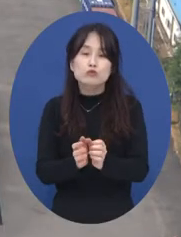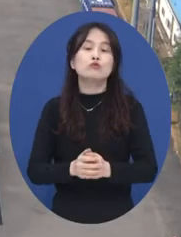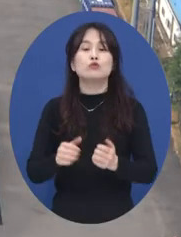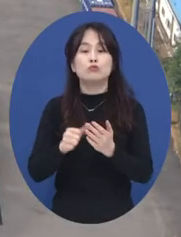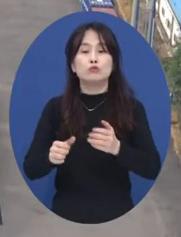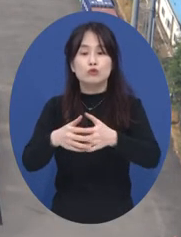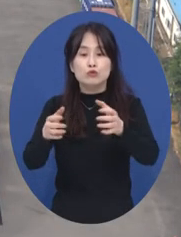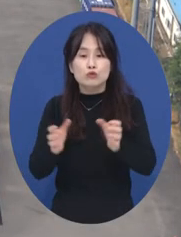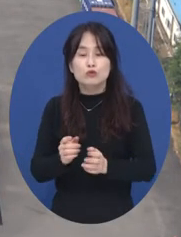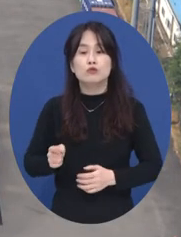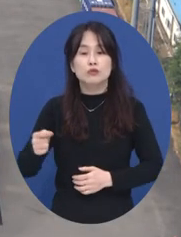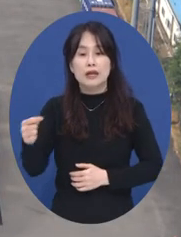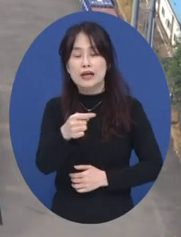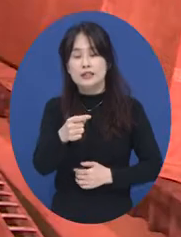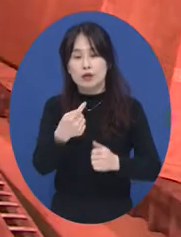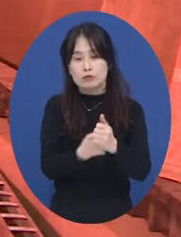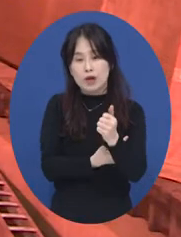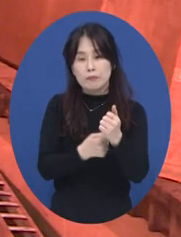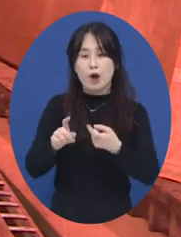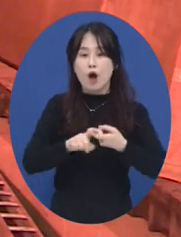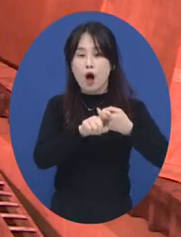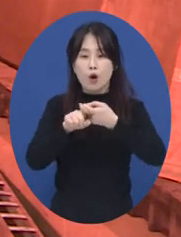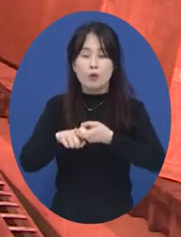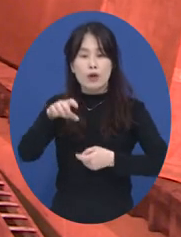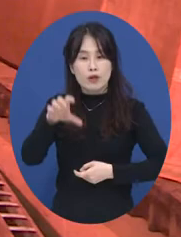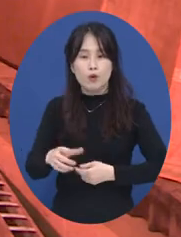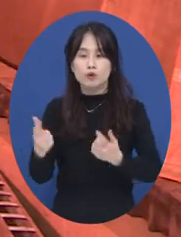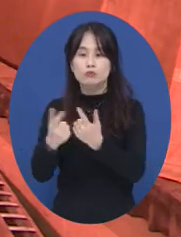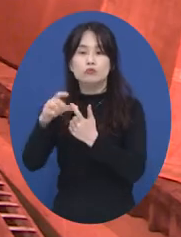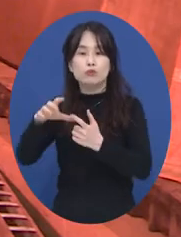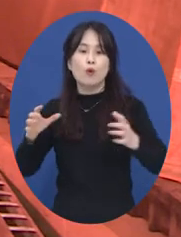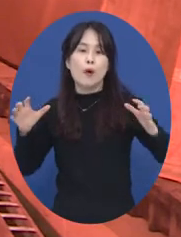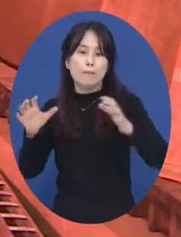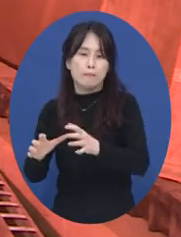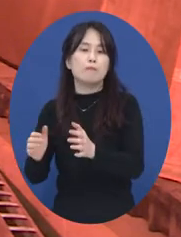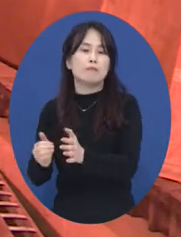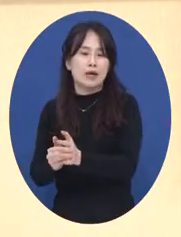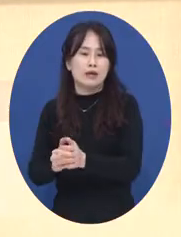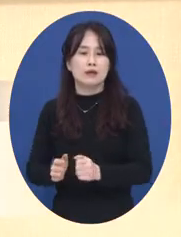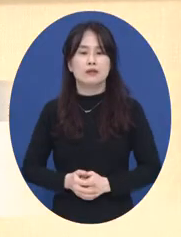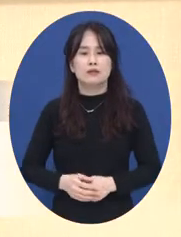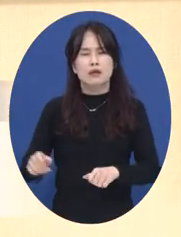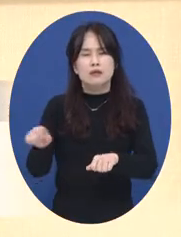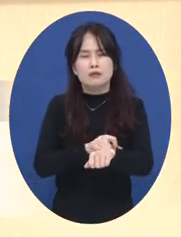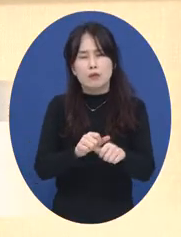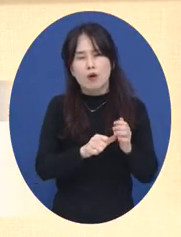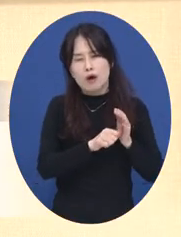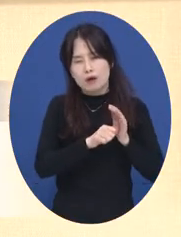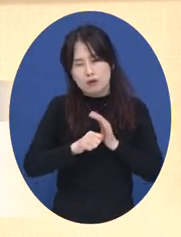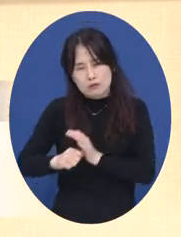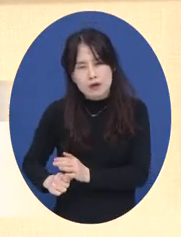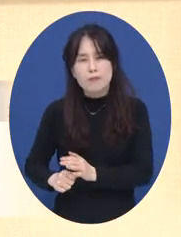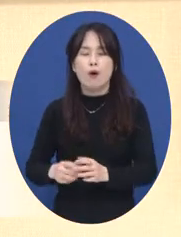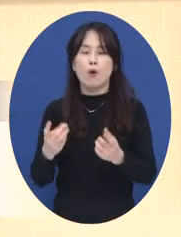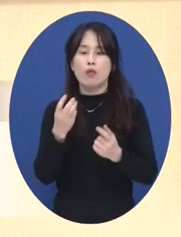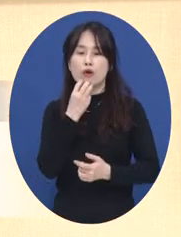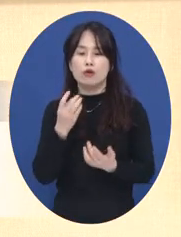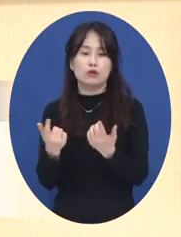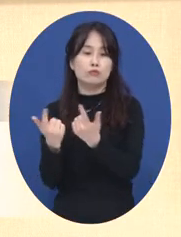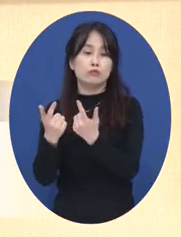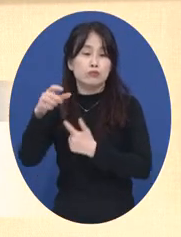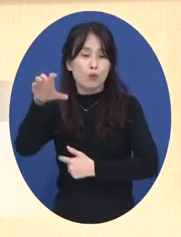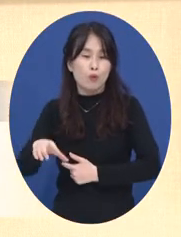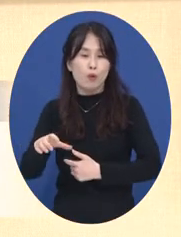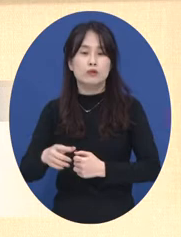국 등 사회간접자본 과 관련한 부서가 북부청사 에 모이게 됐습니다 동안의 특별한 희생을 감내하는 경기북부